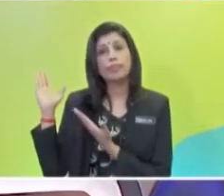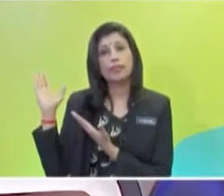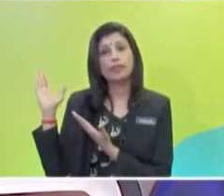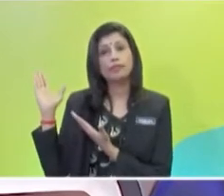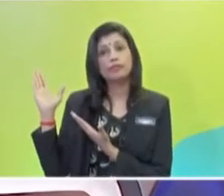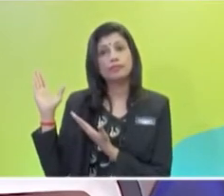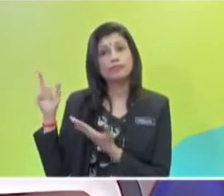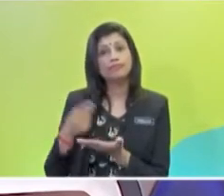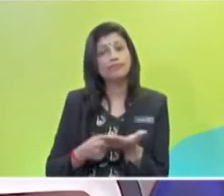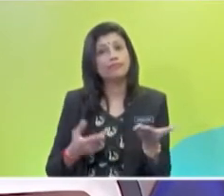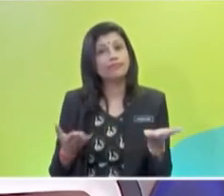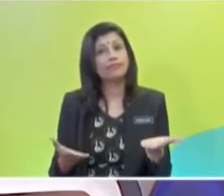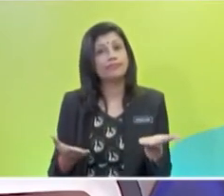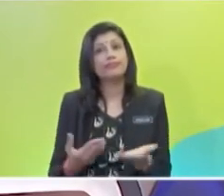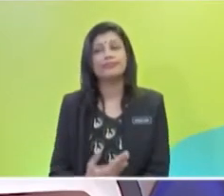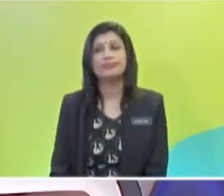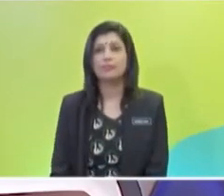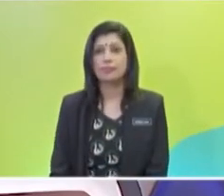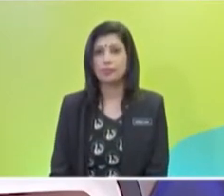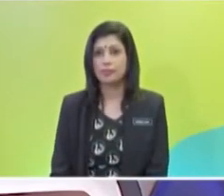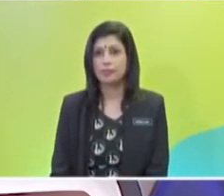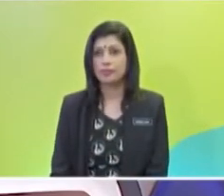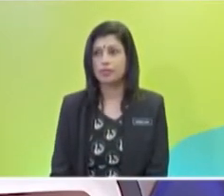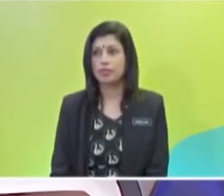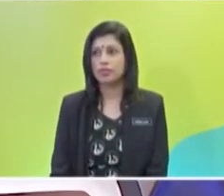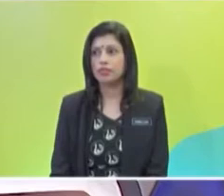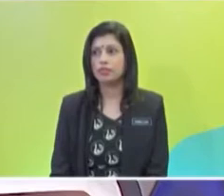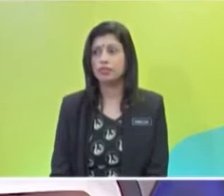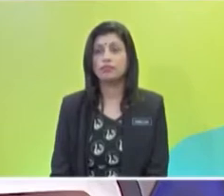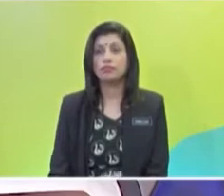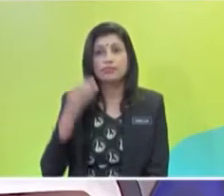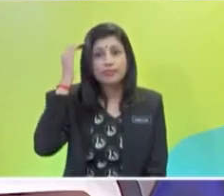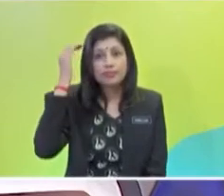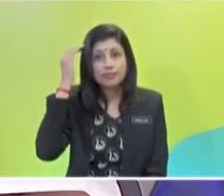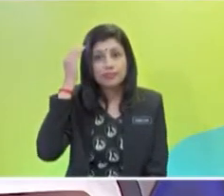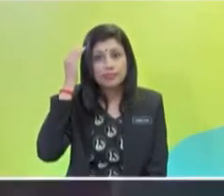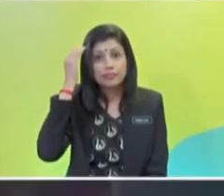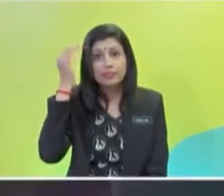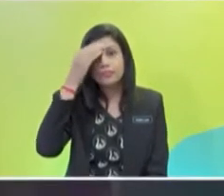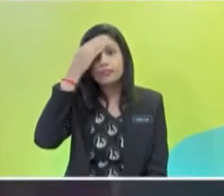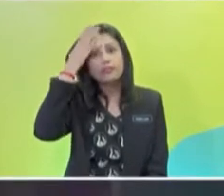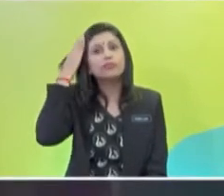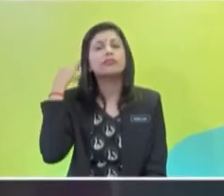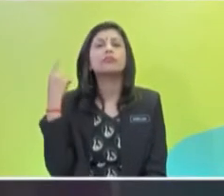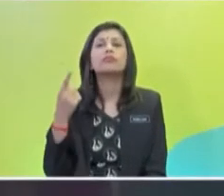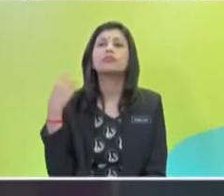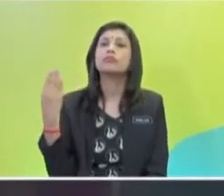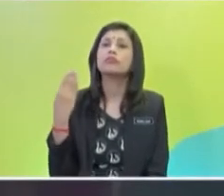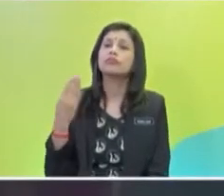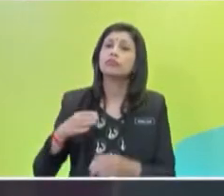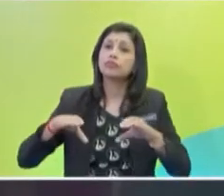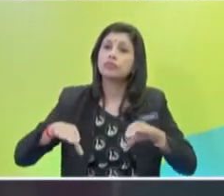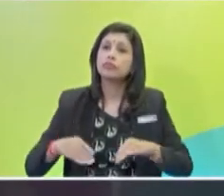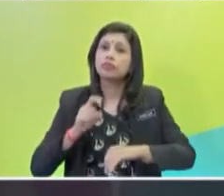makanan tradisional. Okey, agak-agak apakah makanan itu? Murid-murid mesti biasa buat waktu